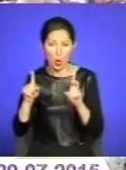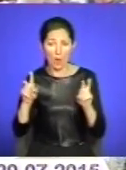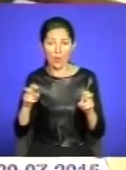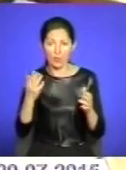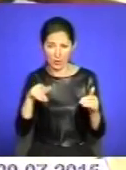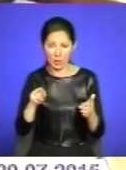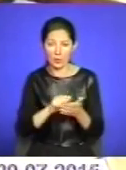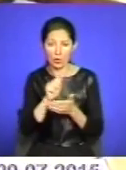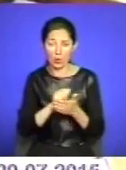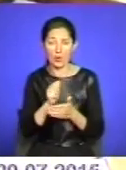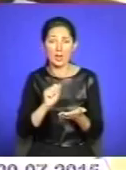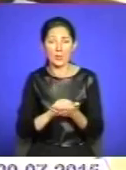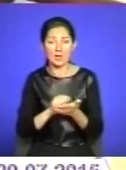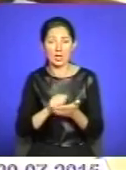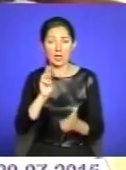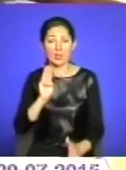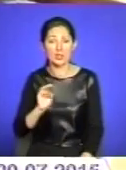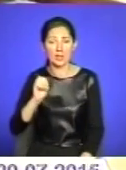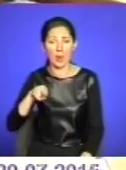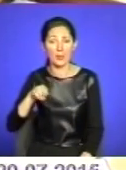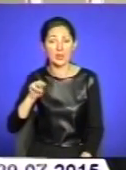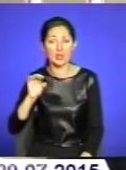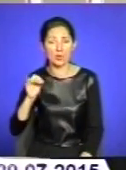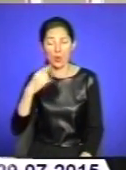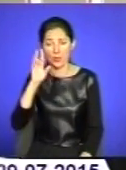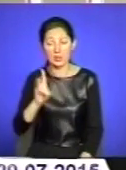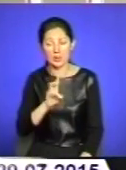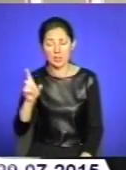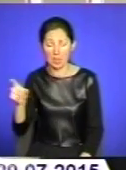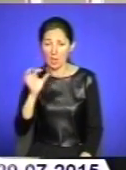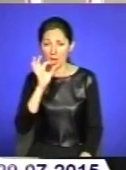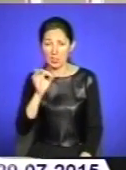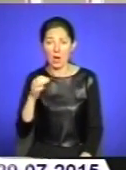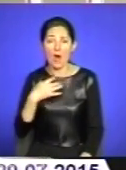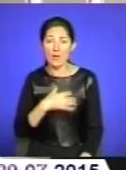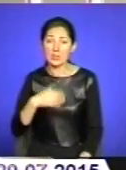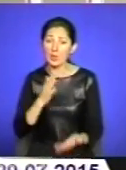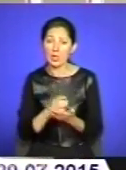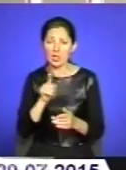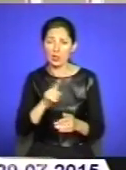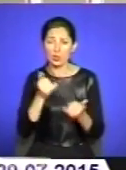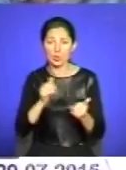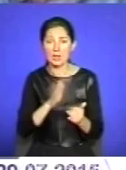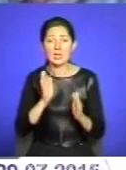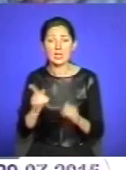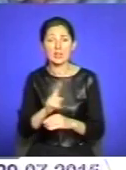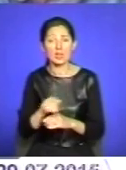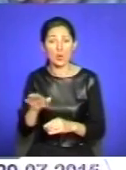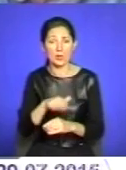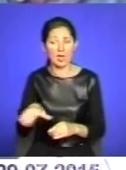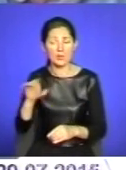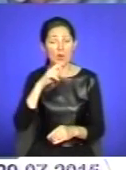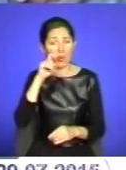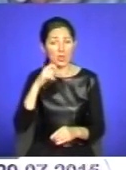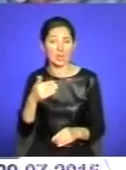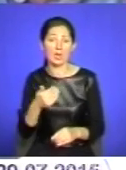Шептицького. Отець Іван Січкарик зауважив, що надзвичайно важливим є те, що сьогодні не лише Тернопільщина, а й вся Україна бажають наново